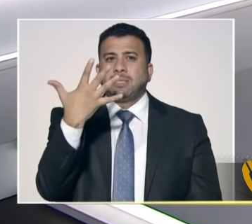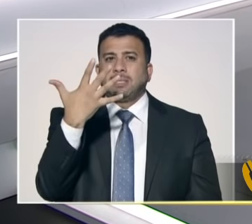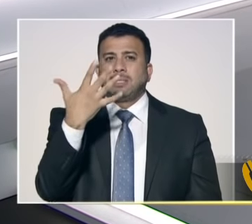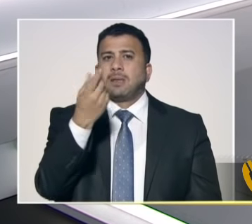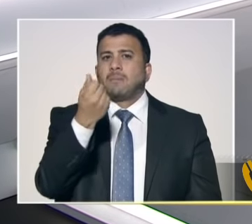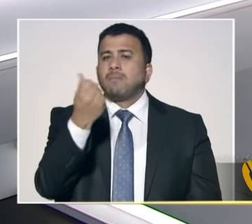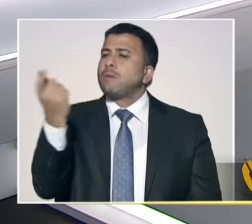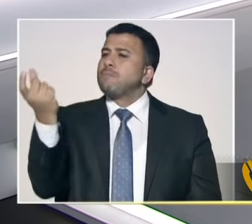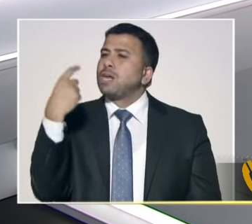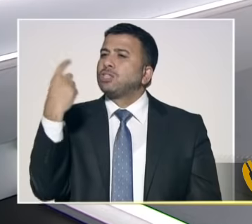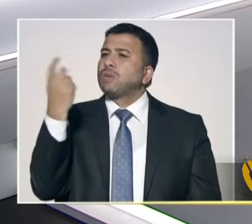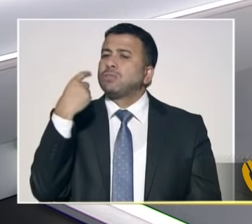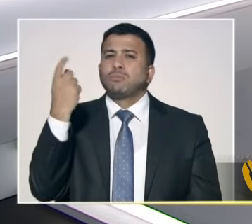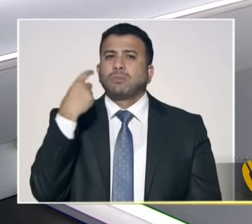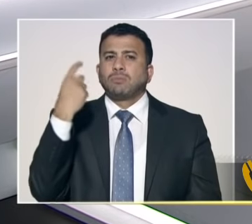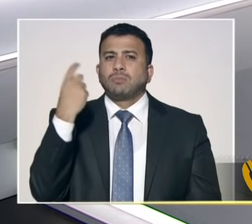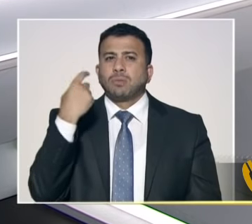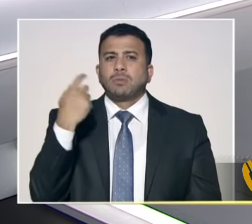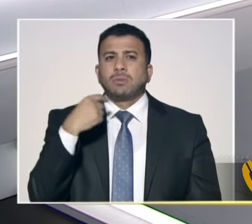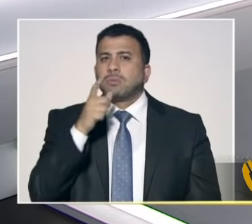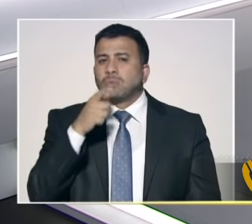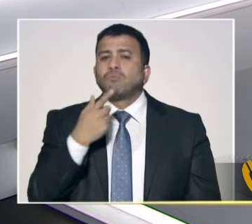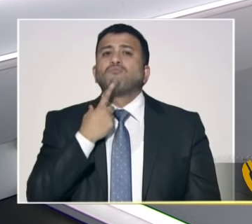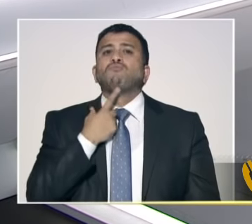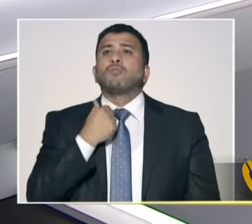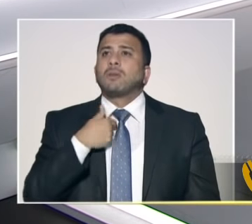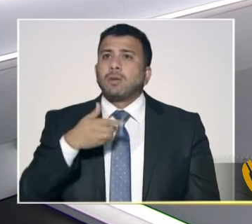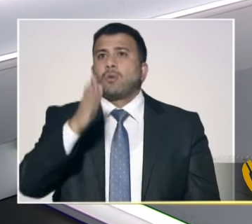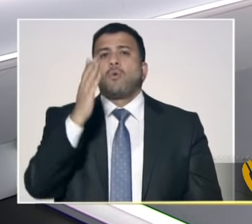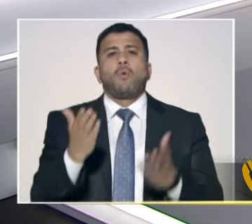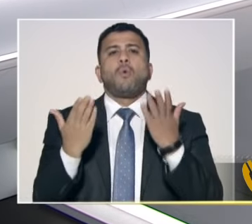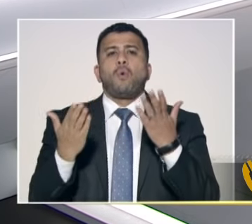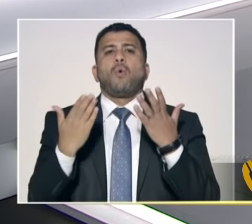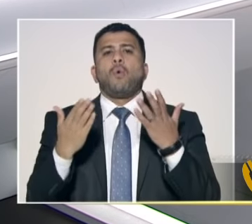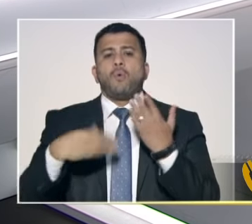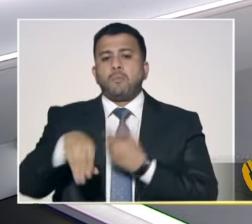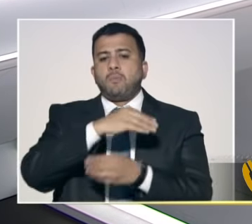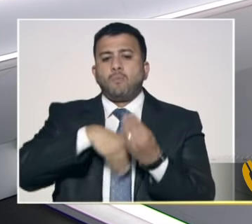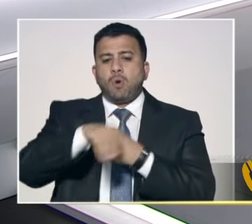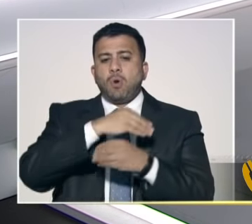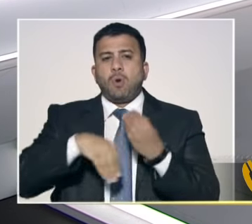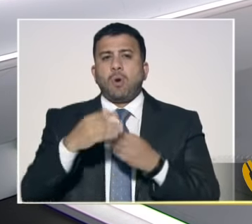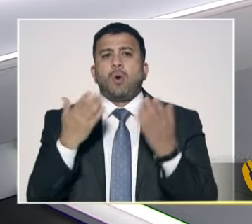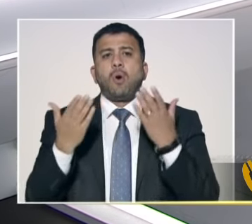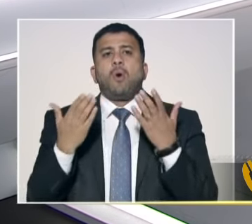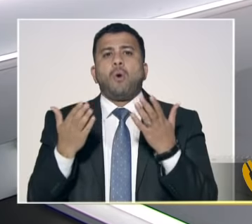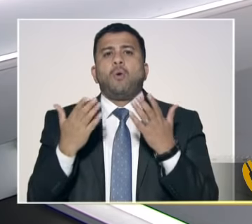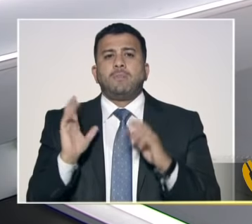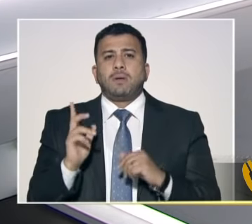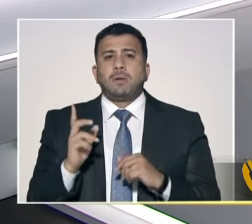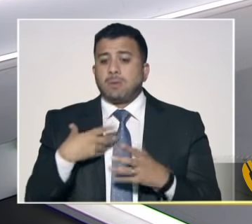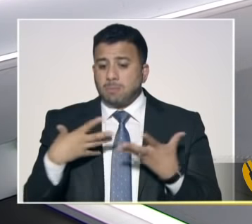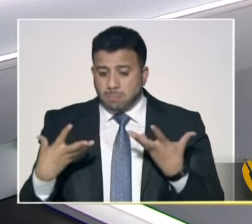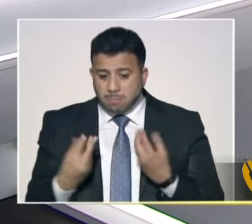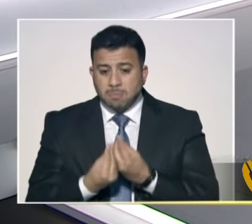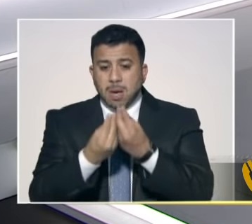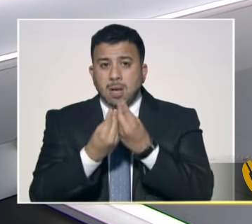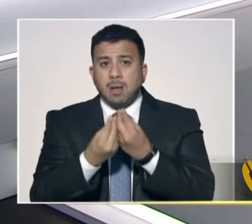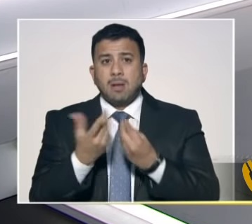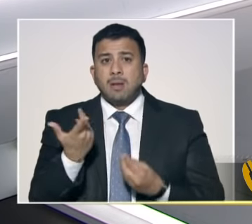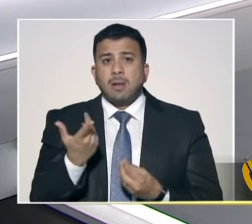المعاش، وأنا نبي نمشي للعمرة، والشخص يعني المحرم أخوي اللي بنرفع معي للعمرة